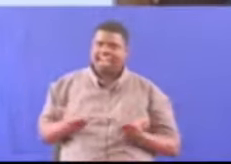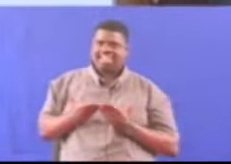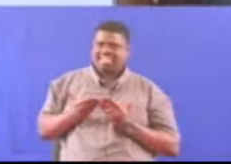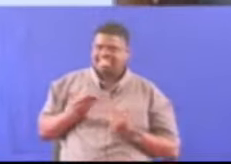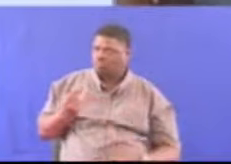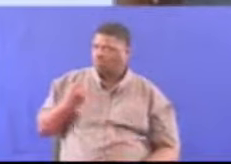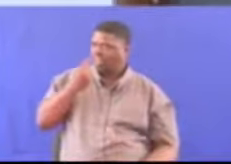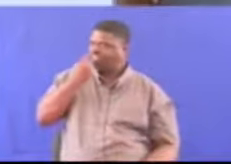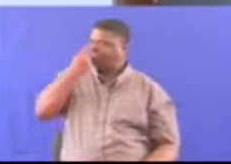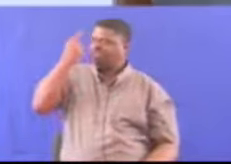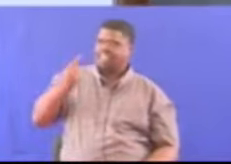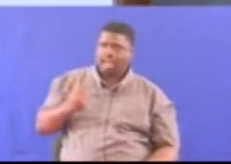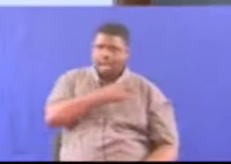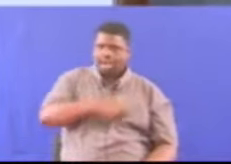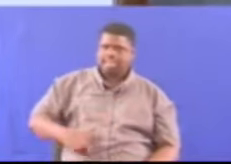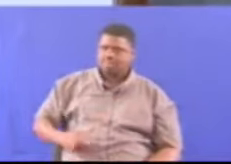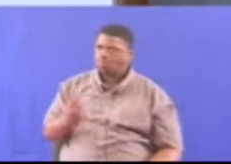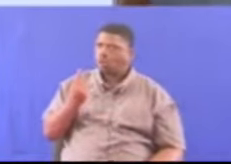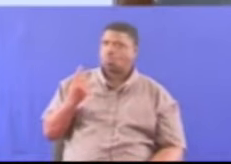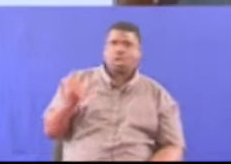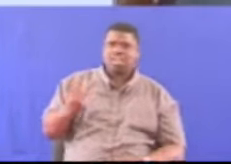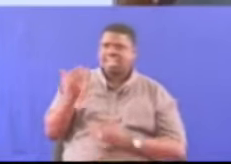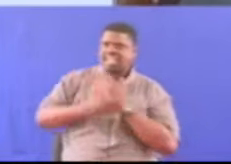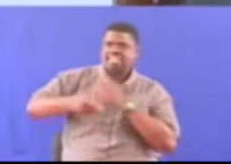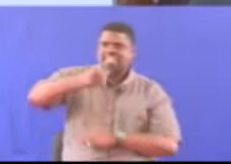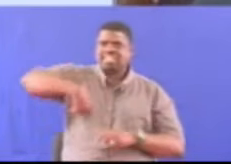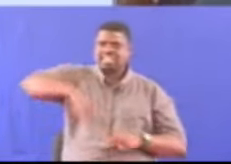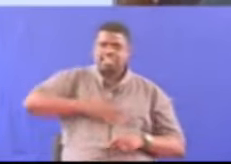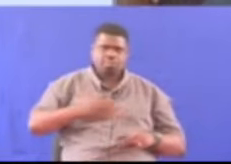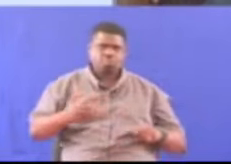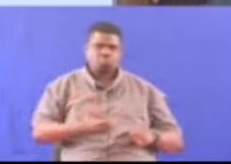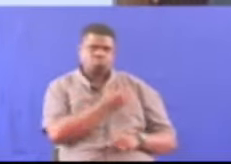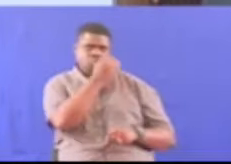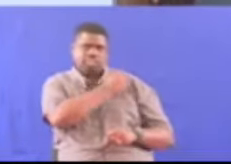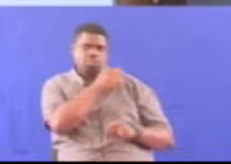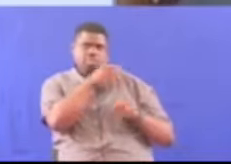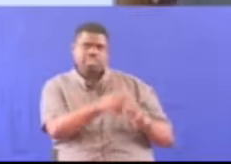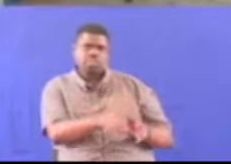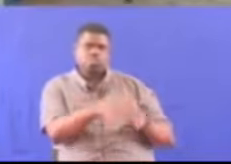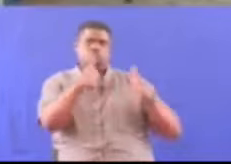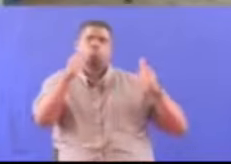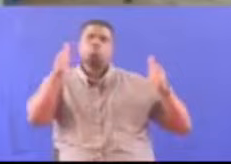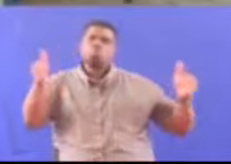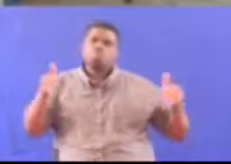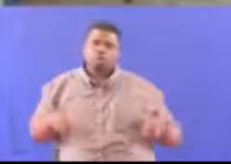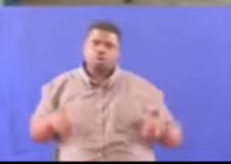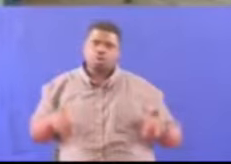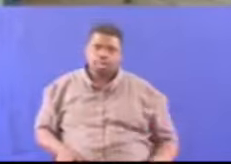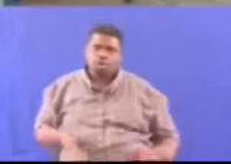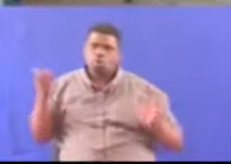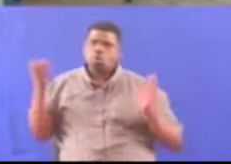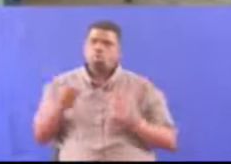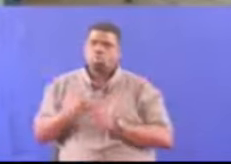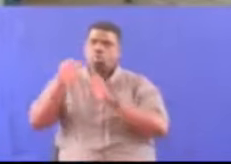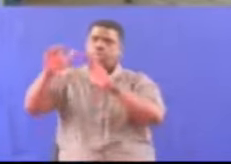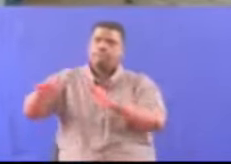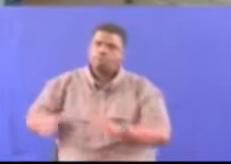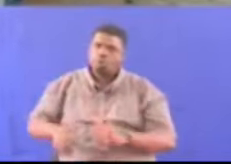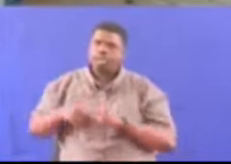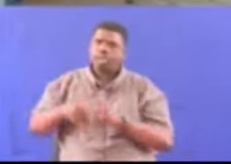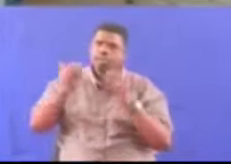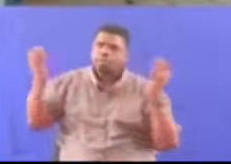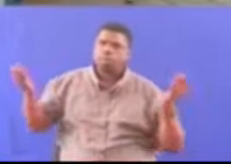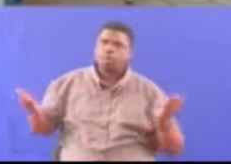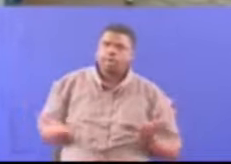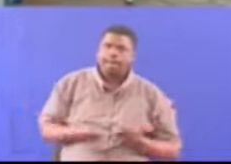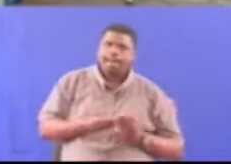rais wa kwanza katika nchi yetu kutumikia cheo hiki kikubwa kabisa kwa Umoja wa Mabunge duniani.